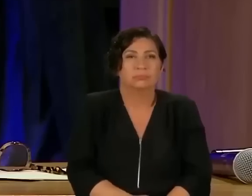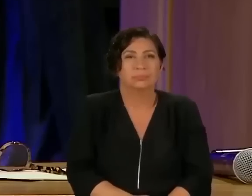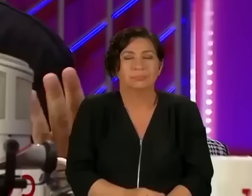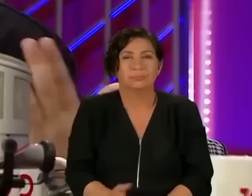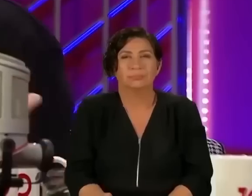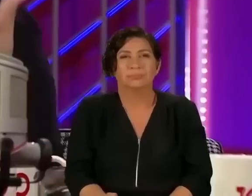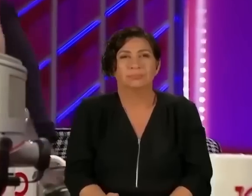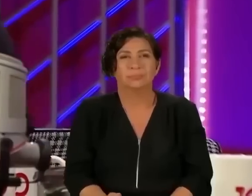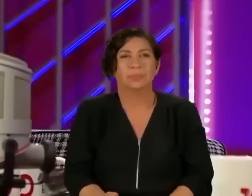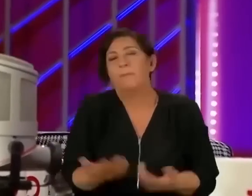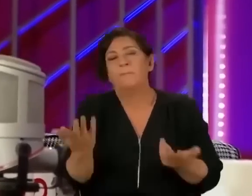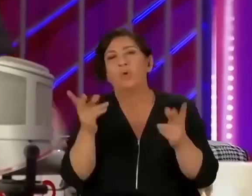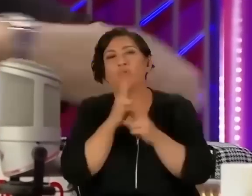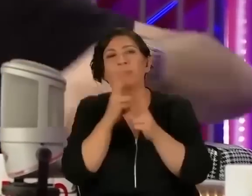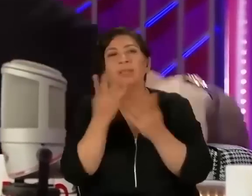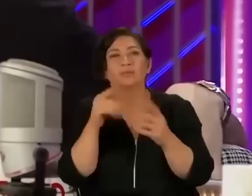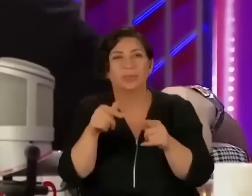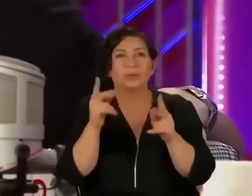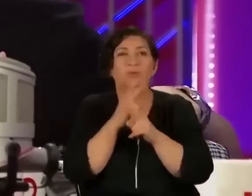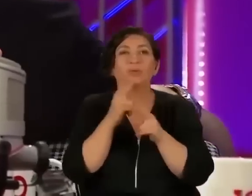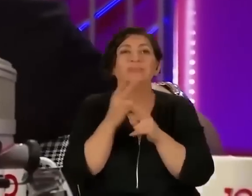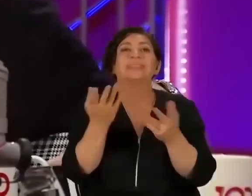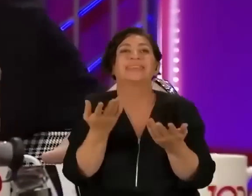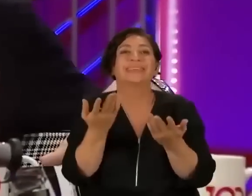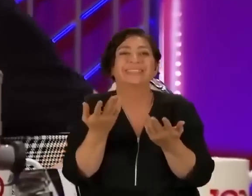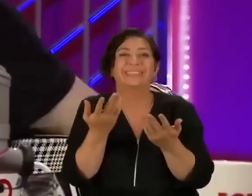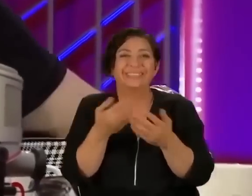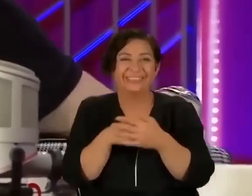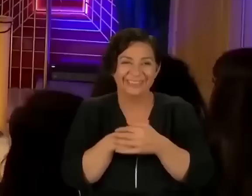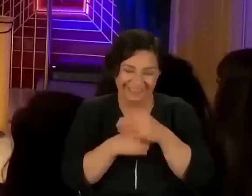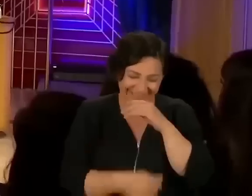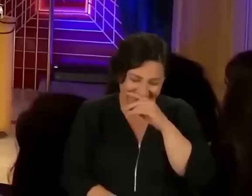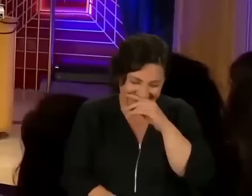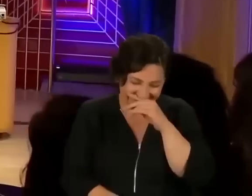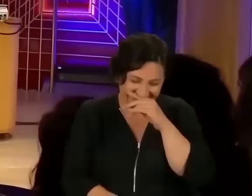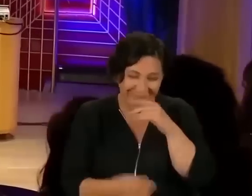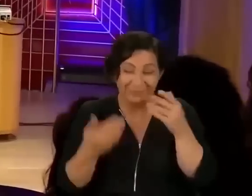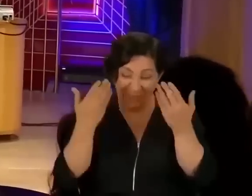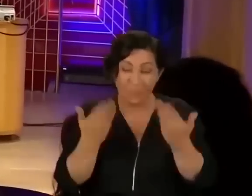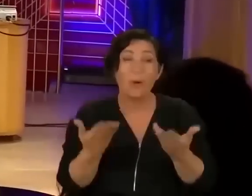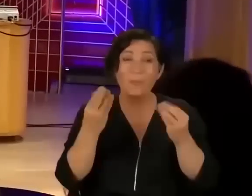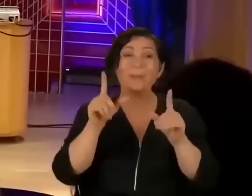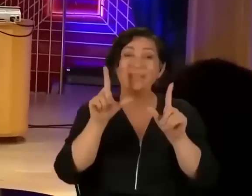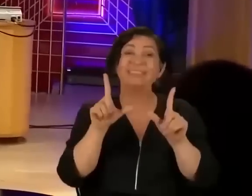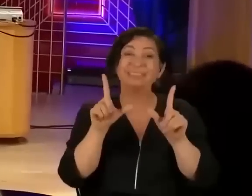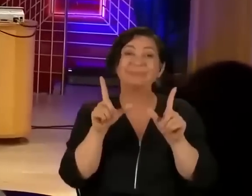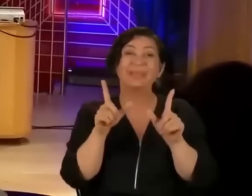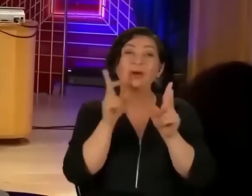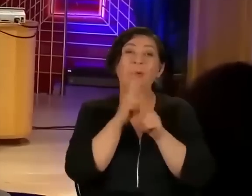yok. Belki de komik değil. Şu anda da gülünmedi. Belki de komik değil. Bunu kabullenmem lazım. Bununla yüzleşmem